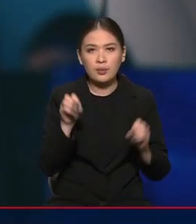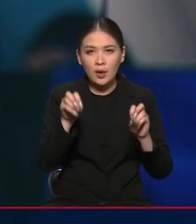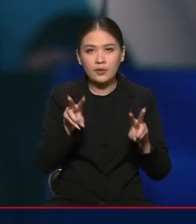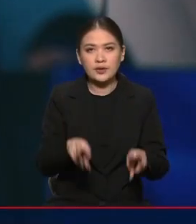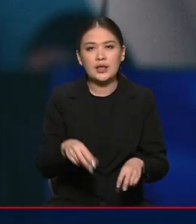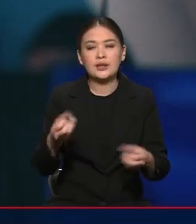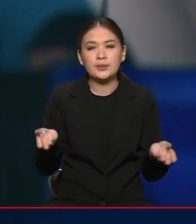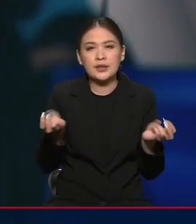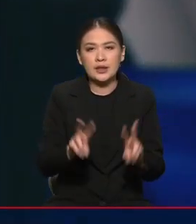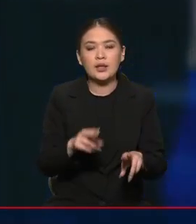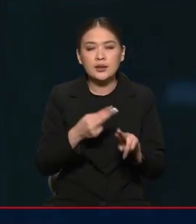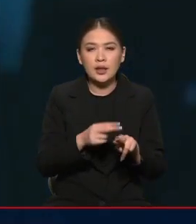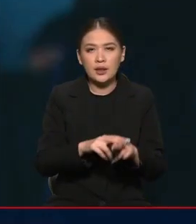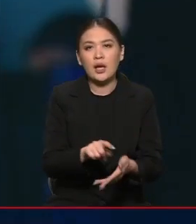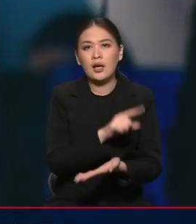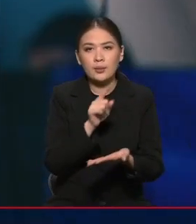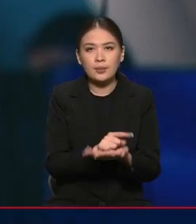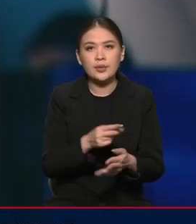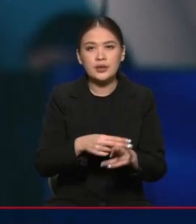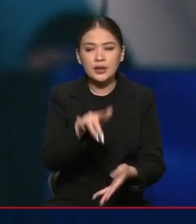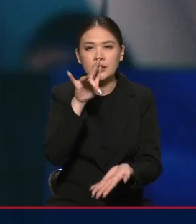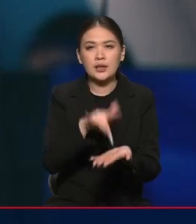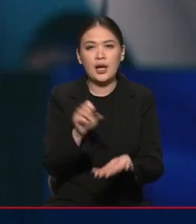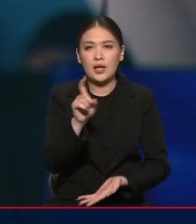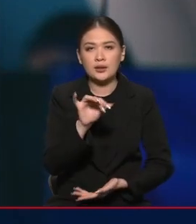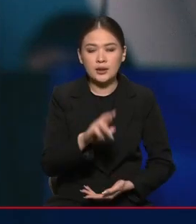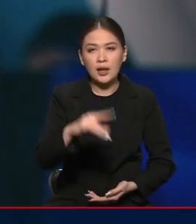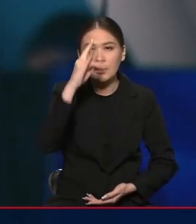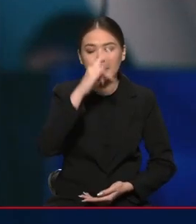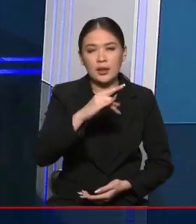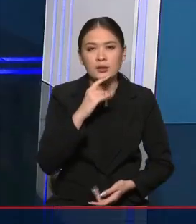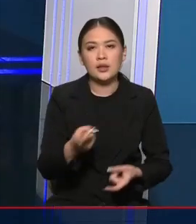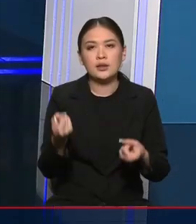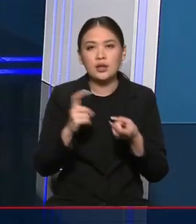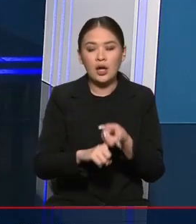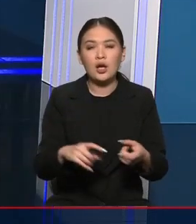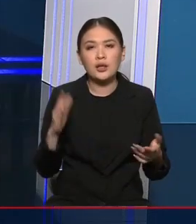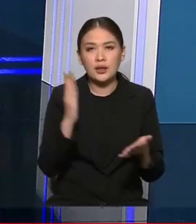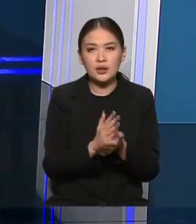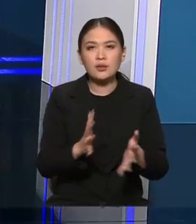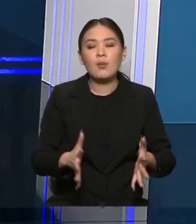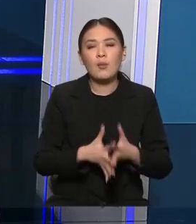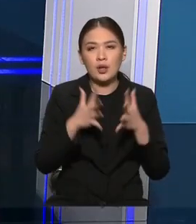специалистов и конечно Медиа рынок Центральной Азии и Казахстана в частности имеет большой потенциал